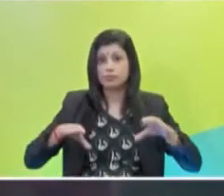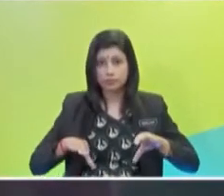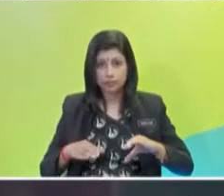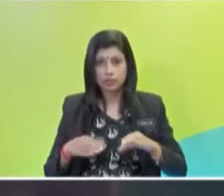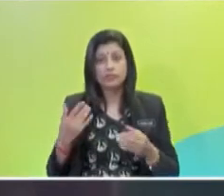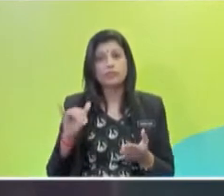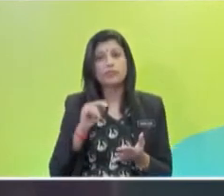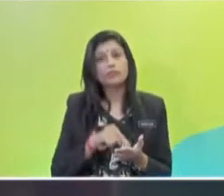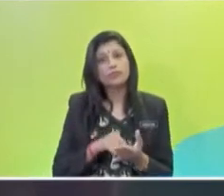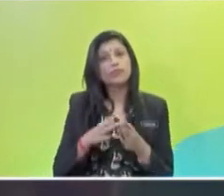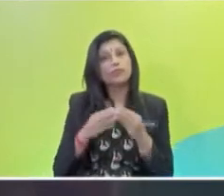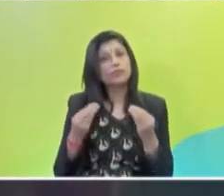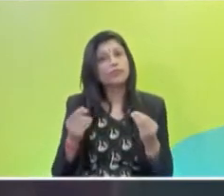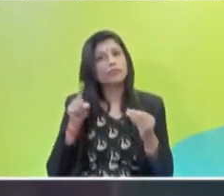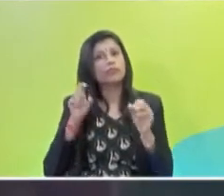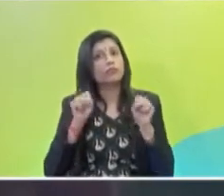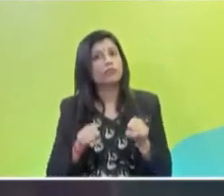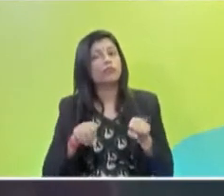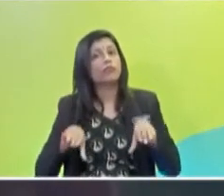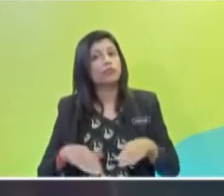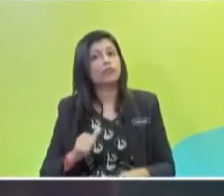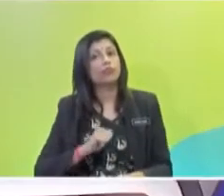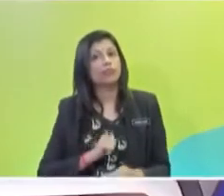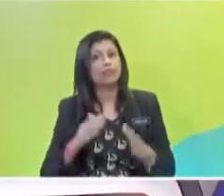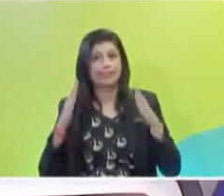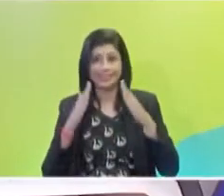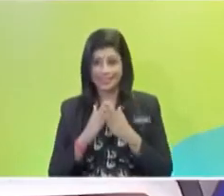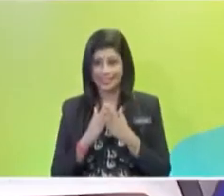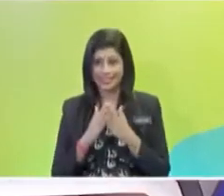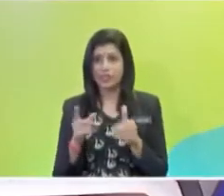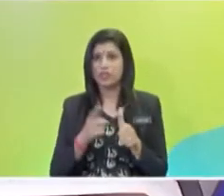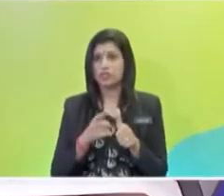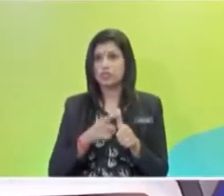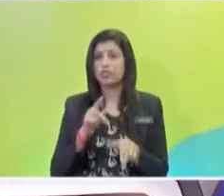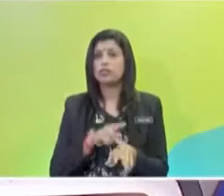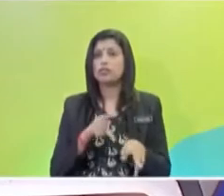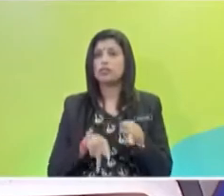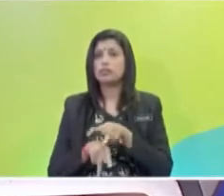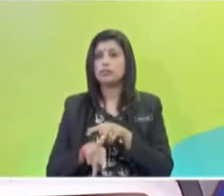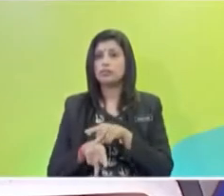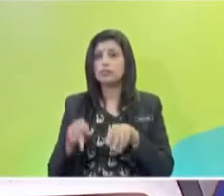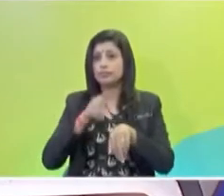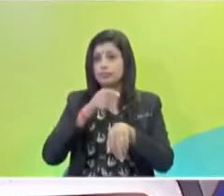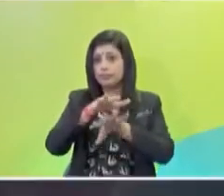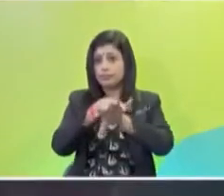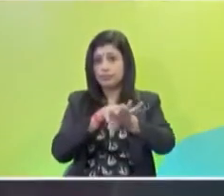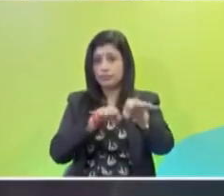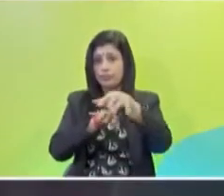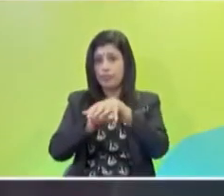bersedia dah ni. Okey, jadi kita pakai sarung tangan terlebih dahulu untuk menjaga kebersihan lah ya.